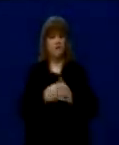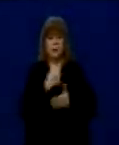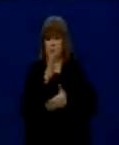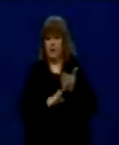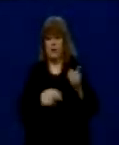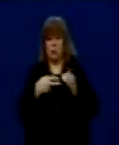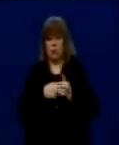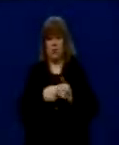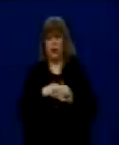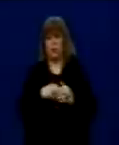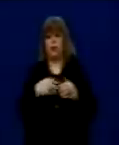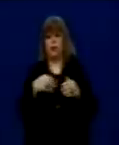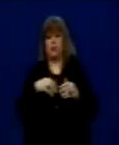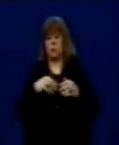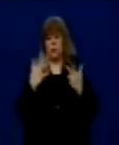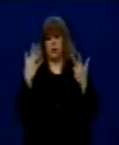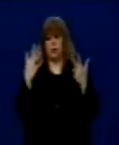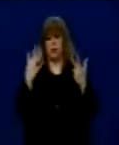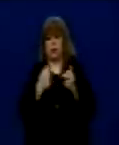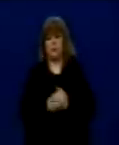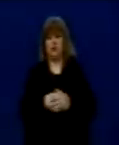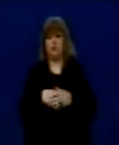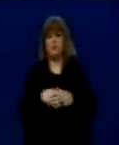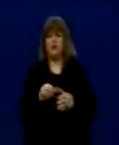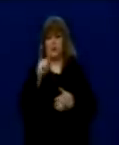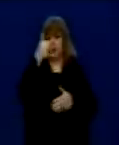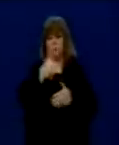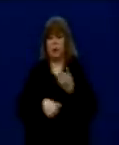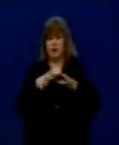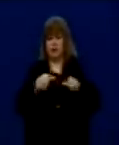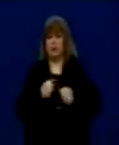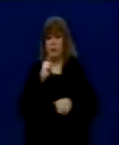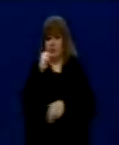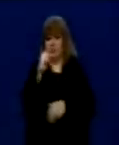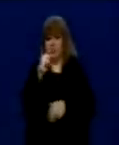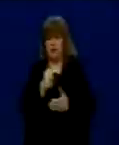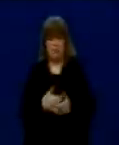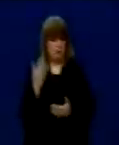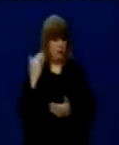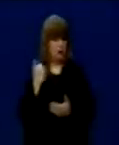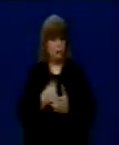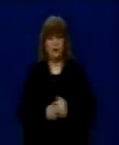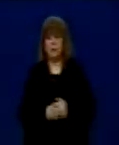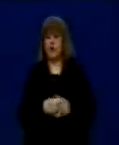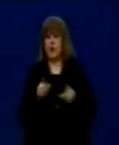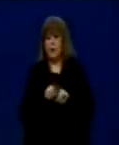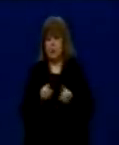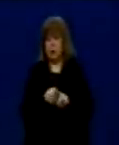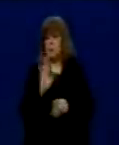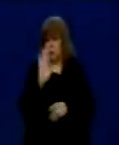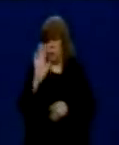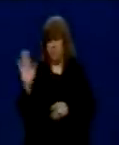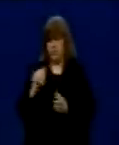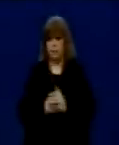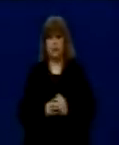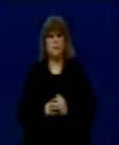vitin 2008, kur e ka marrë për herë të parë thasi për shtetin. Pra, sipas jush, se unë mendoj që ka nisë edhe shumë më herë. Po ta them që është sipas jush.